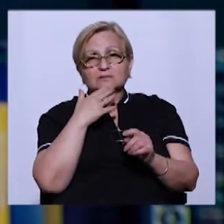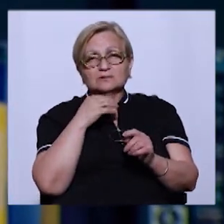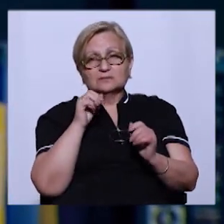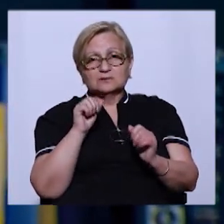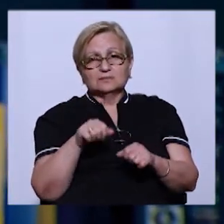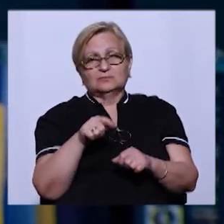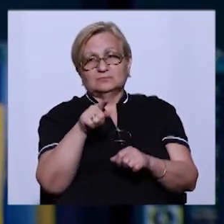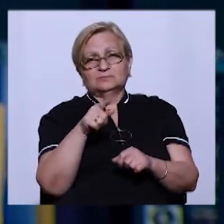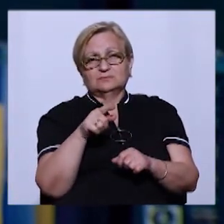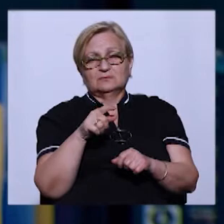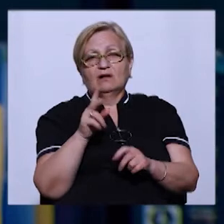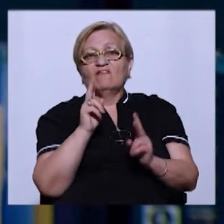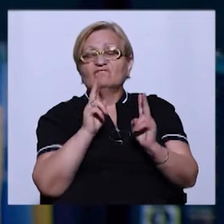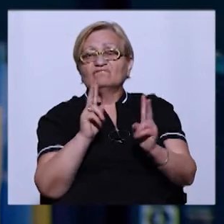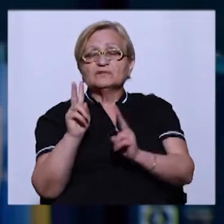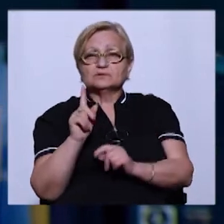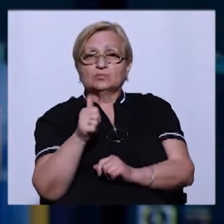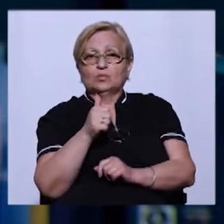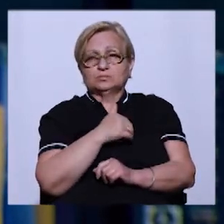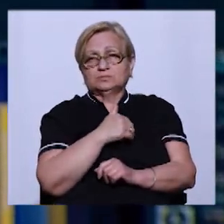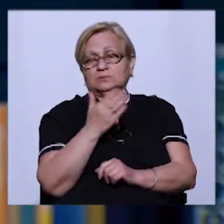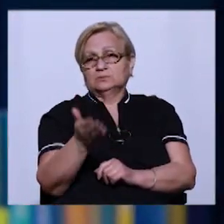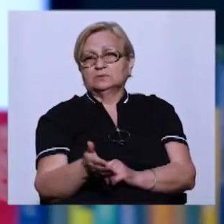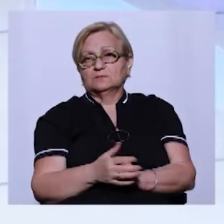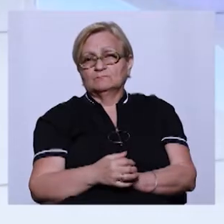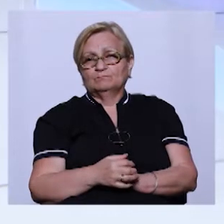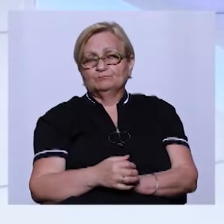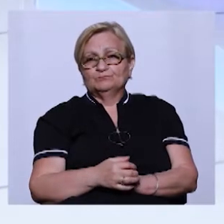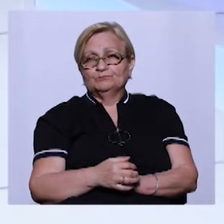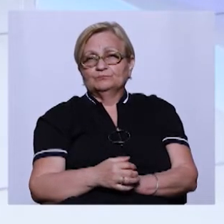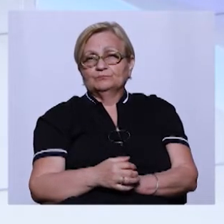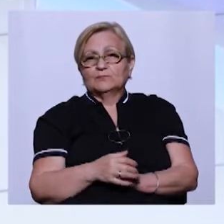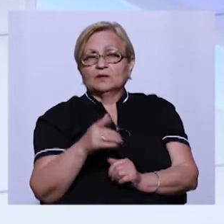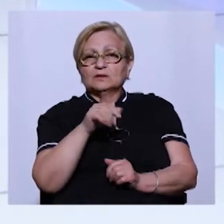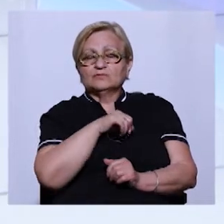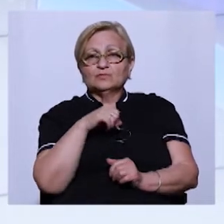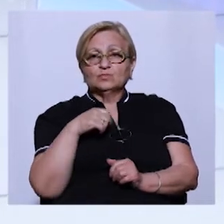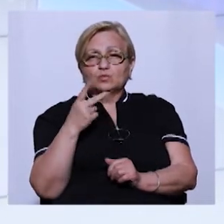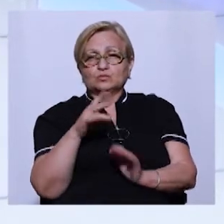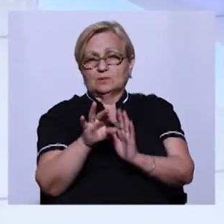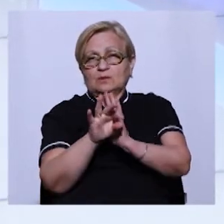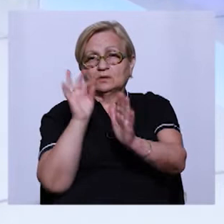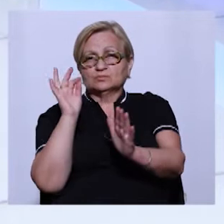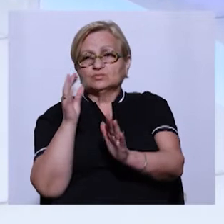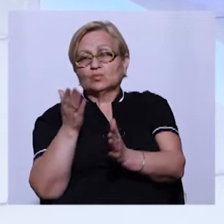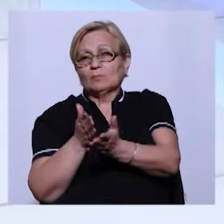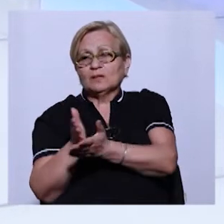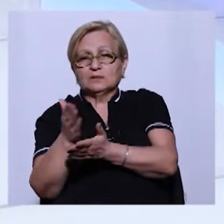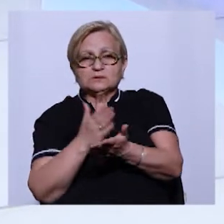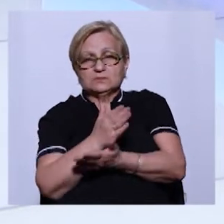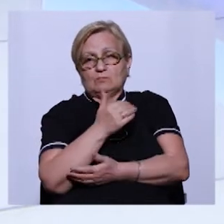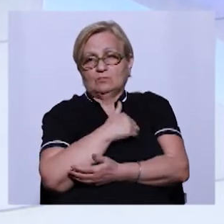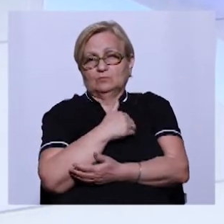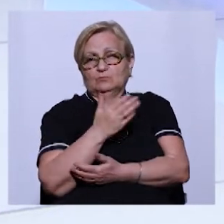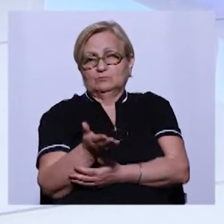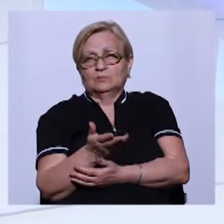შეიძლება ხელსაყრელი იყოს. ვის როგორ გნებავთ? აი აქ არის სტელი საქმე იმაში, რომ არჩევანი უნდა იყოს თვითონ კონკრეტული ერთი